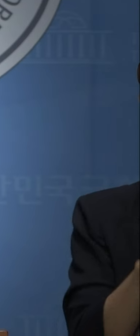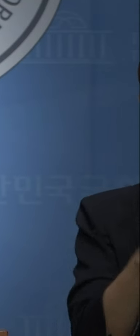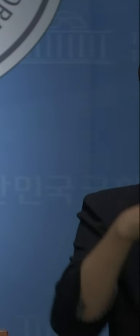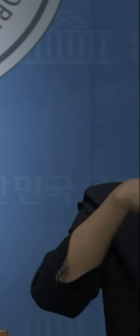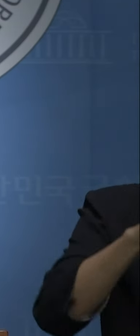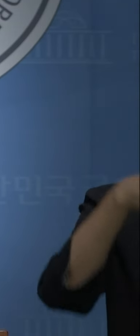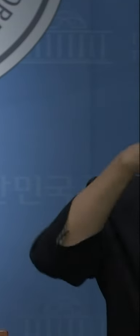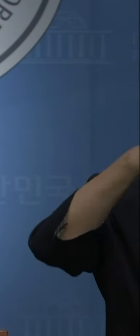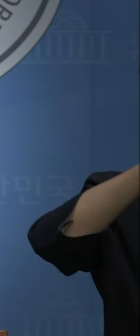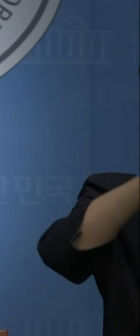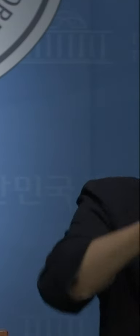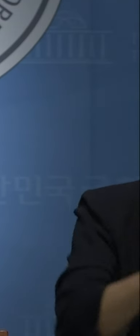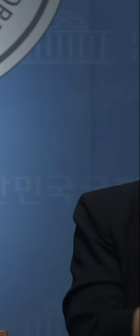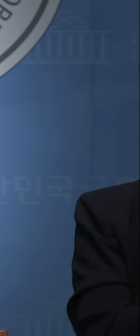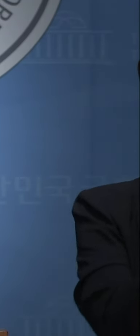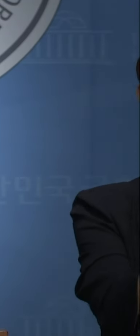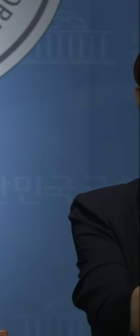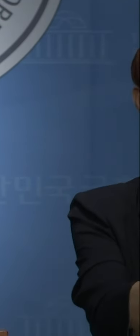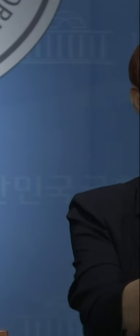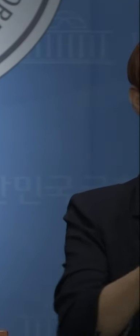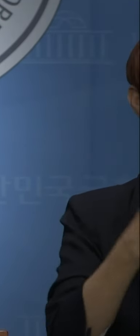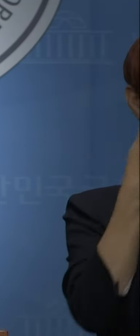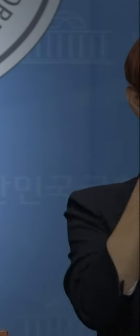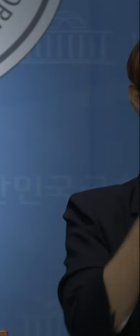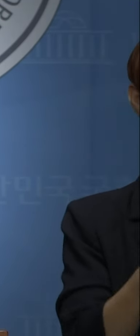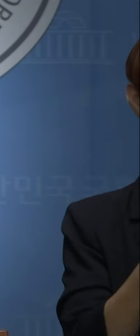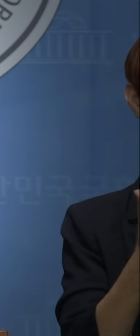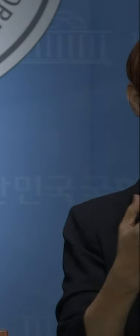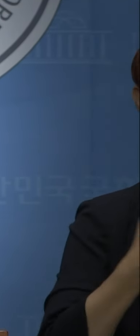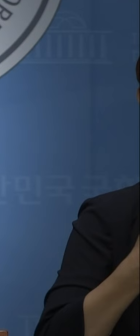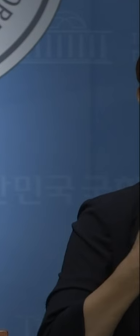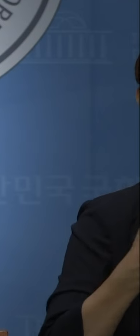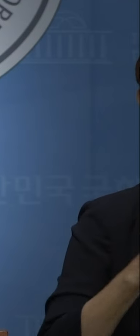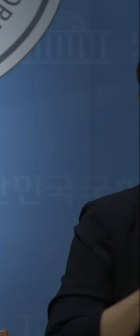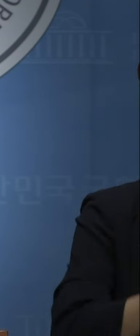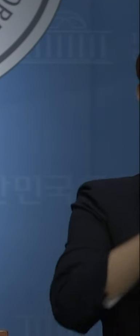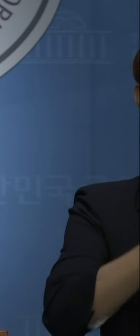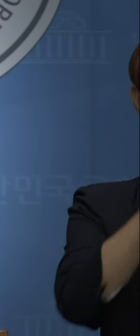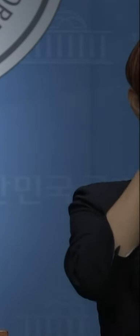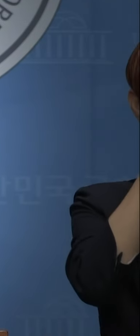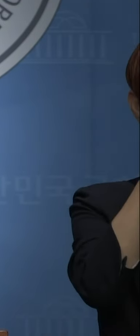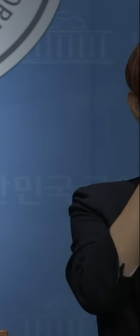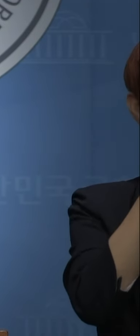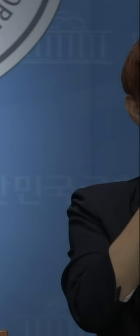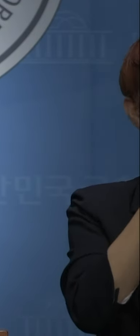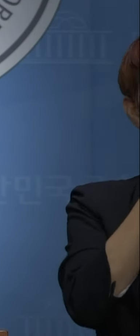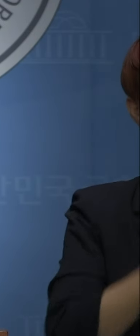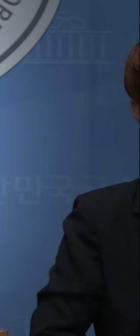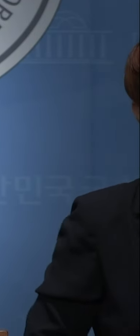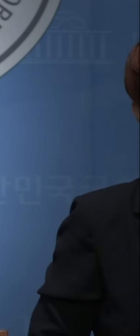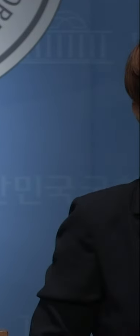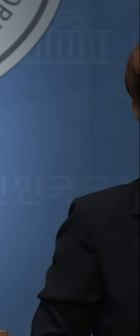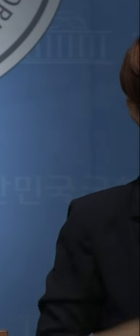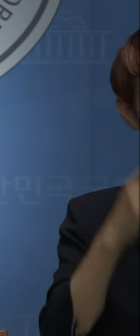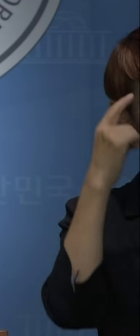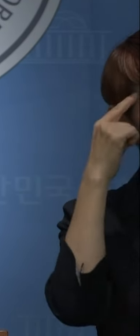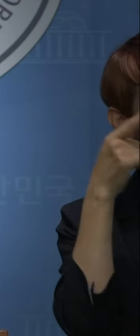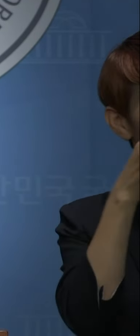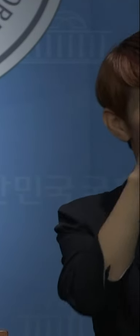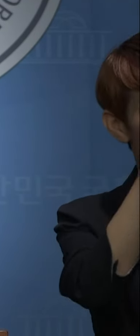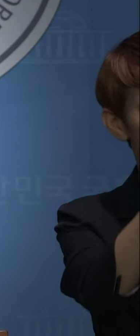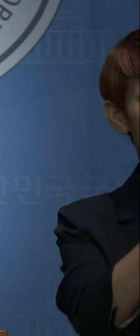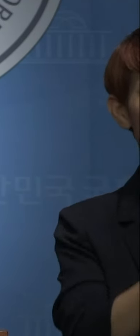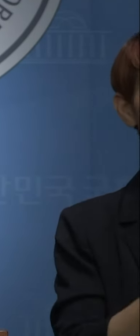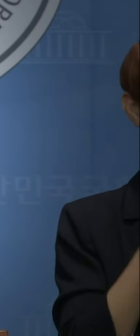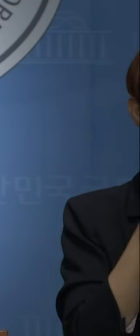검찰 장악력을 지키고 가족의 사범 리스크에 대응하려는 윤석일 대통령의 뻔한 저의에 더